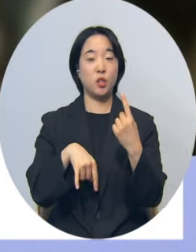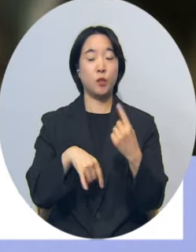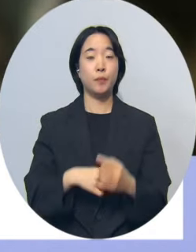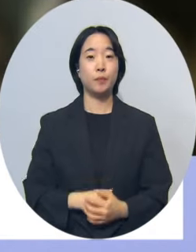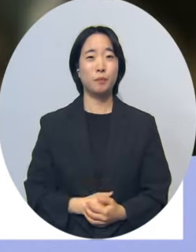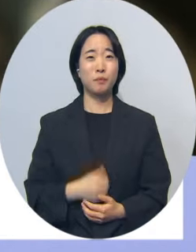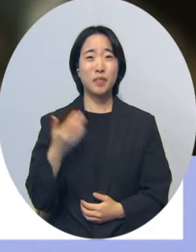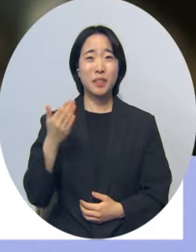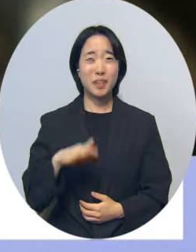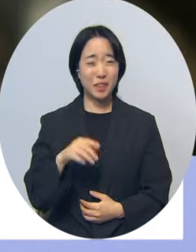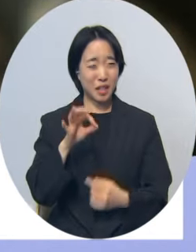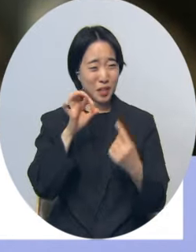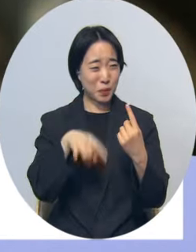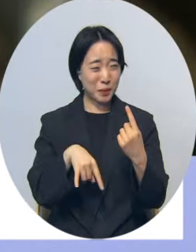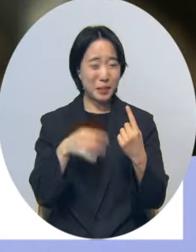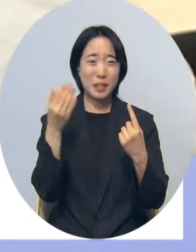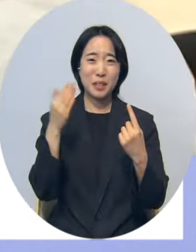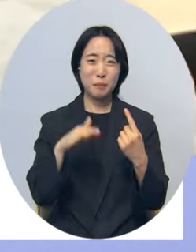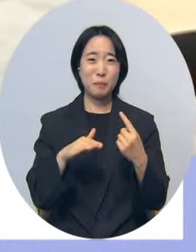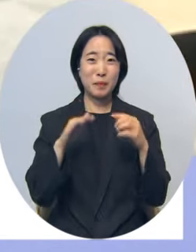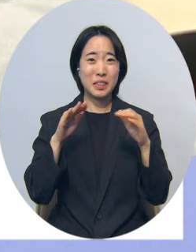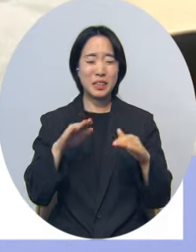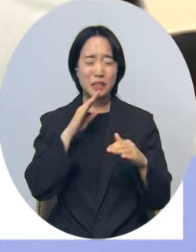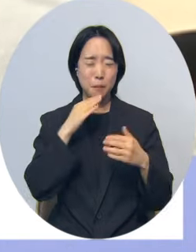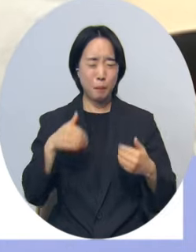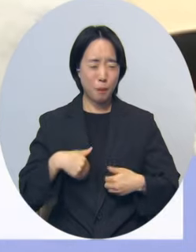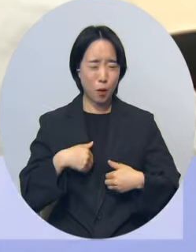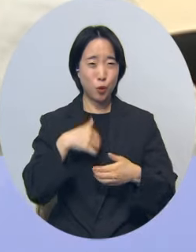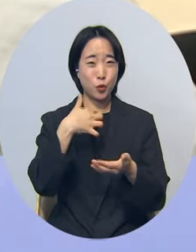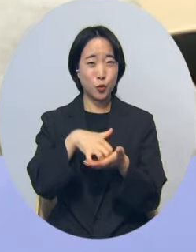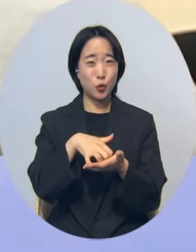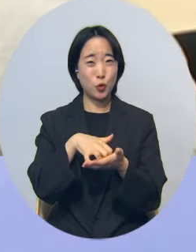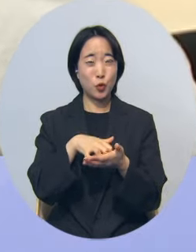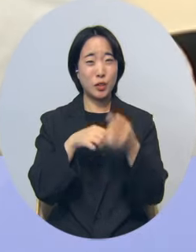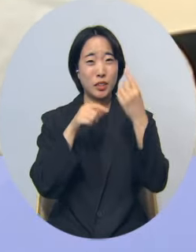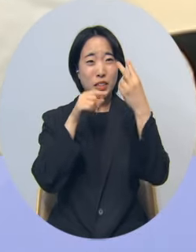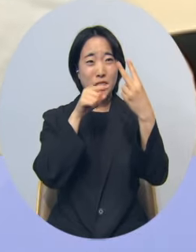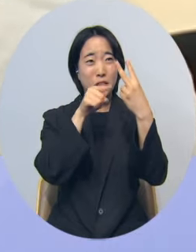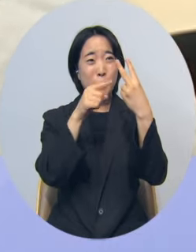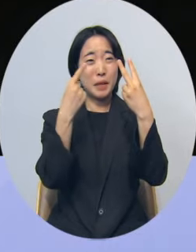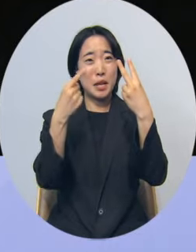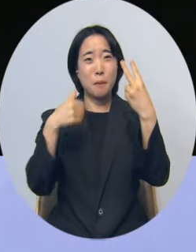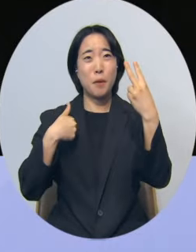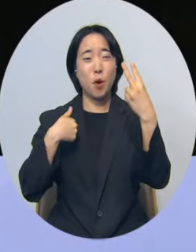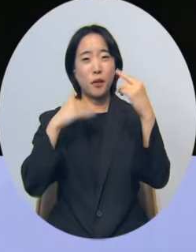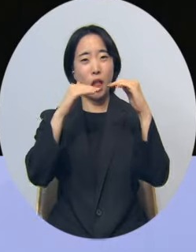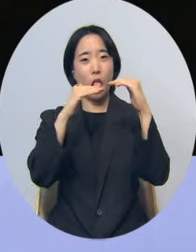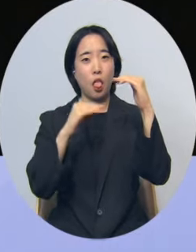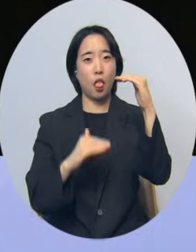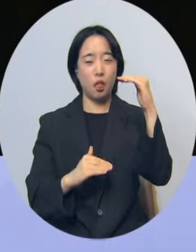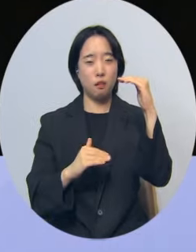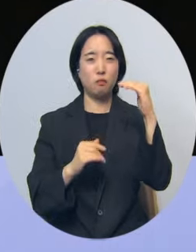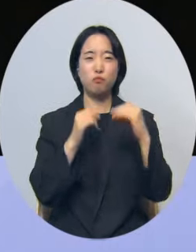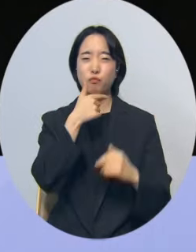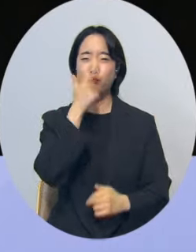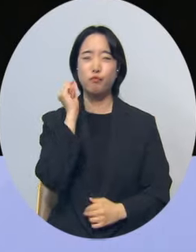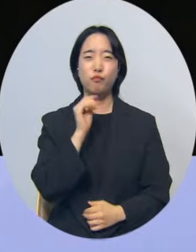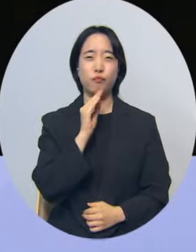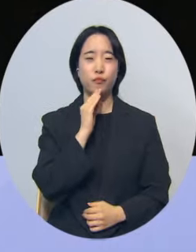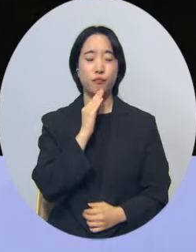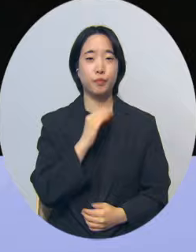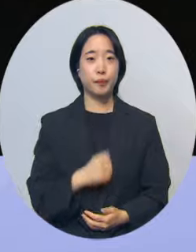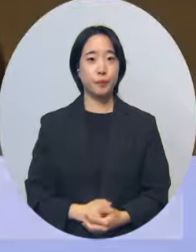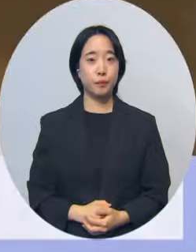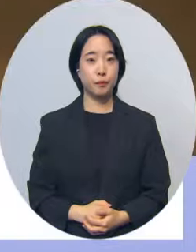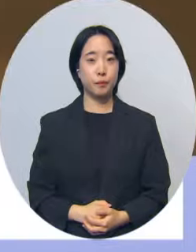인구 규모를 유지하는 데 필요한 합계 출산율의 수준인 대체 출산율 2.1명에는 한참 못 미치는 수치입니다.